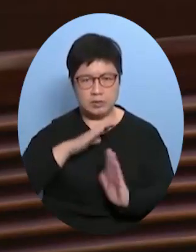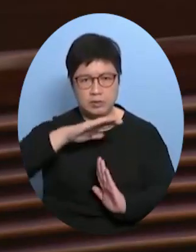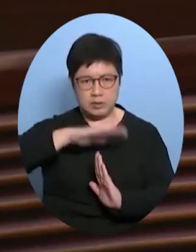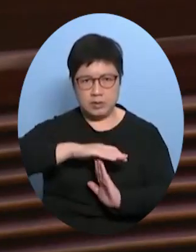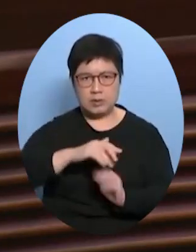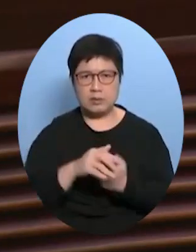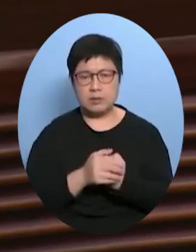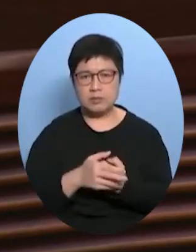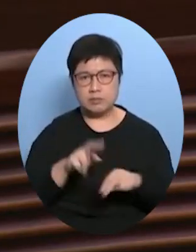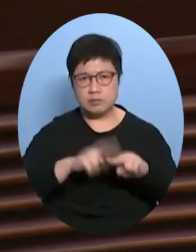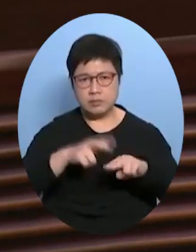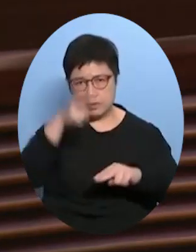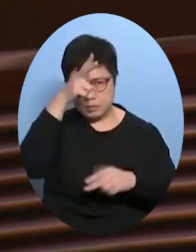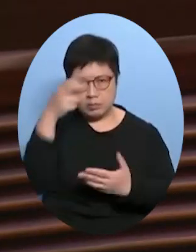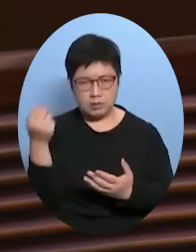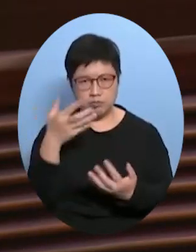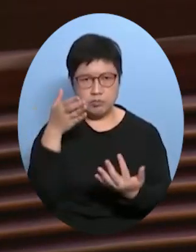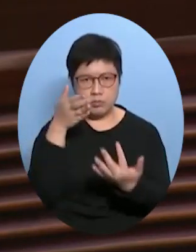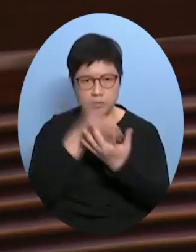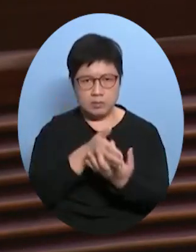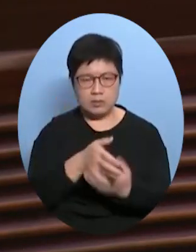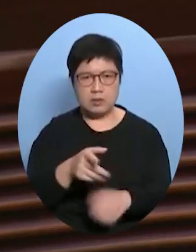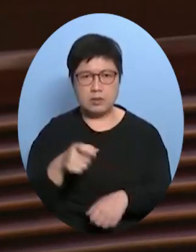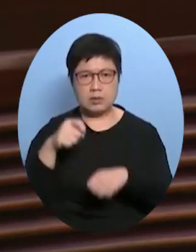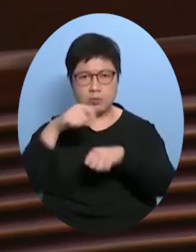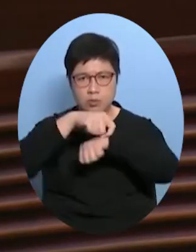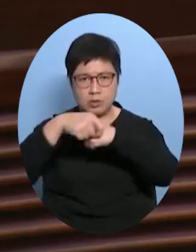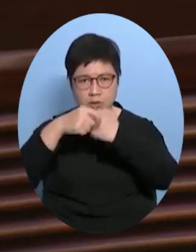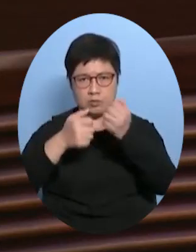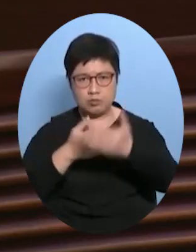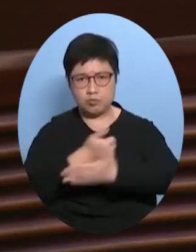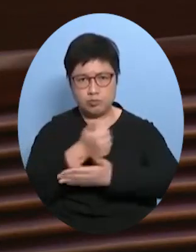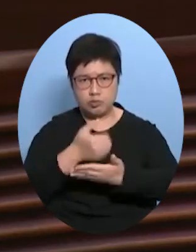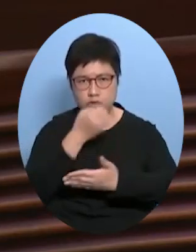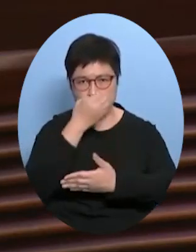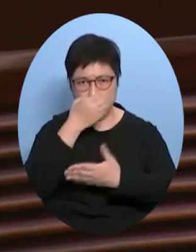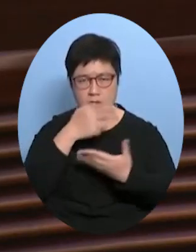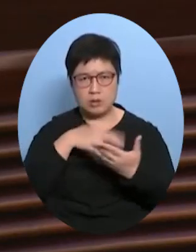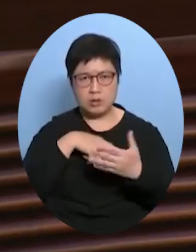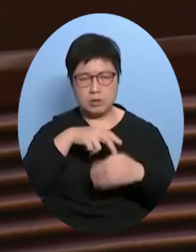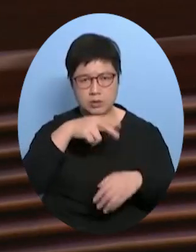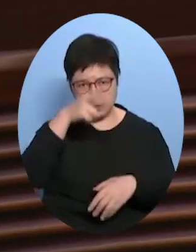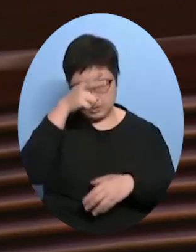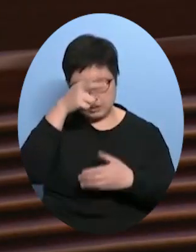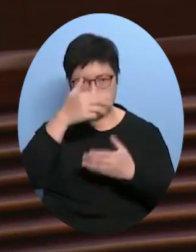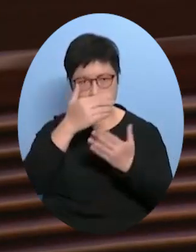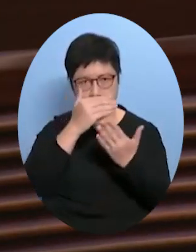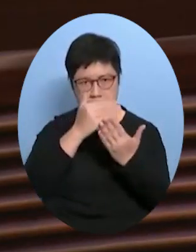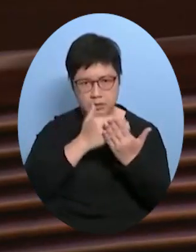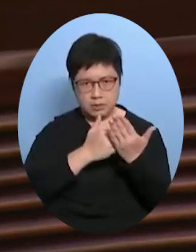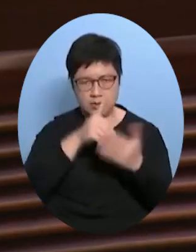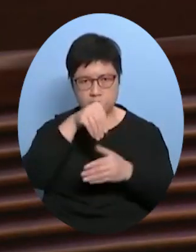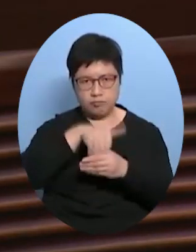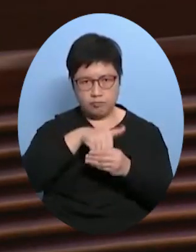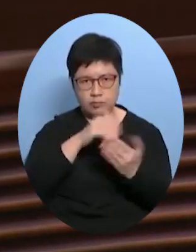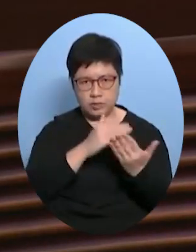政府今次再度出手，從國家層面完善特區的選舉制度，讓特區可以重回正